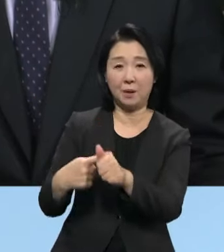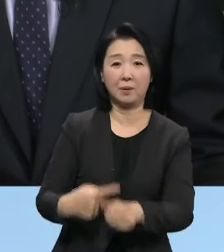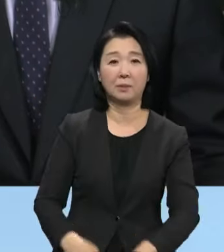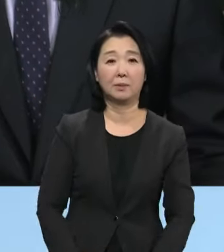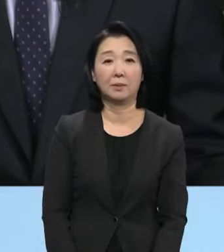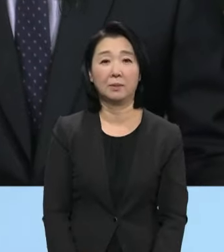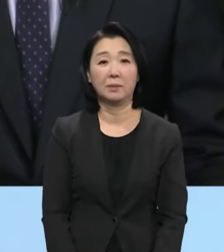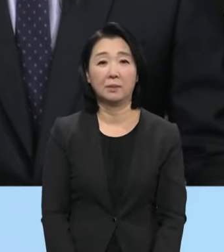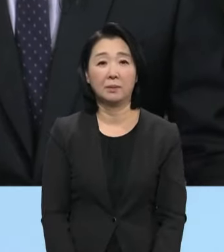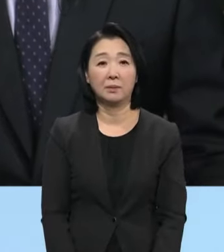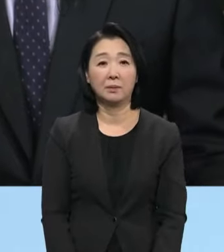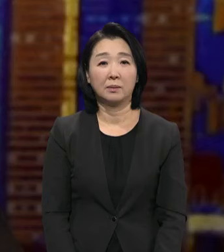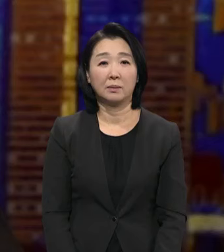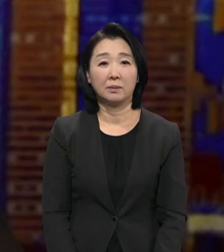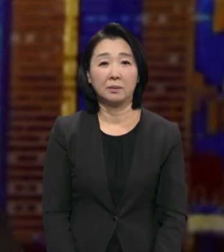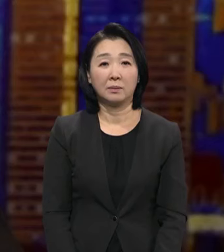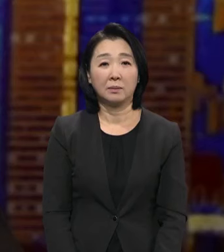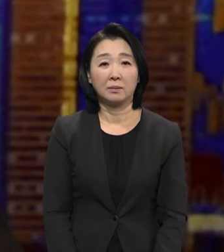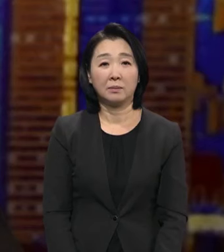들어보시죠